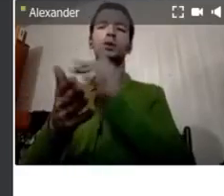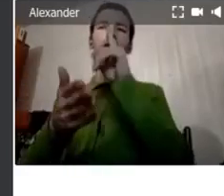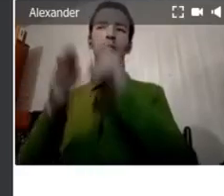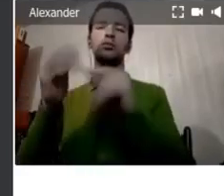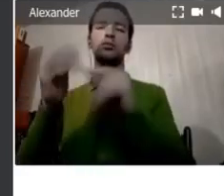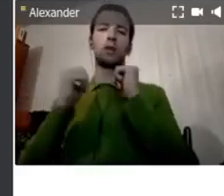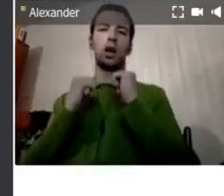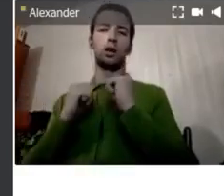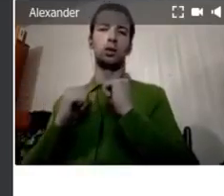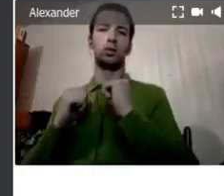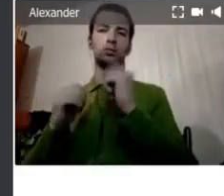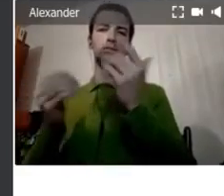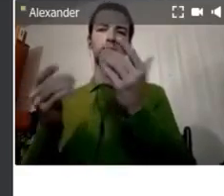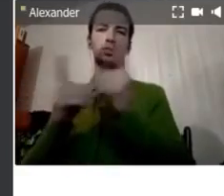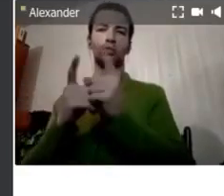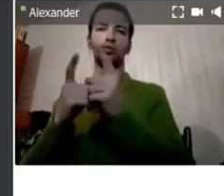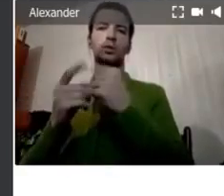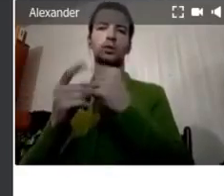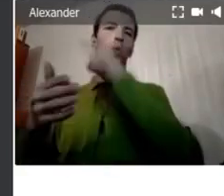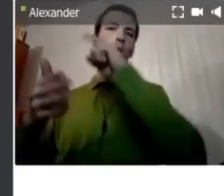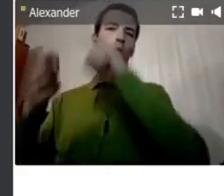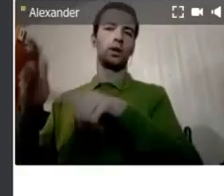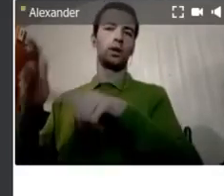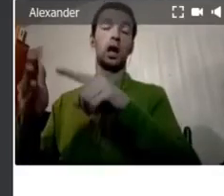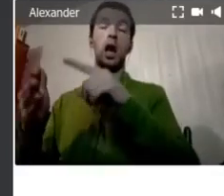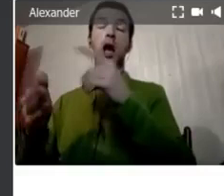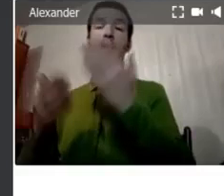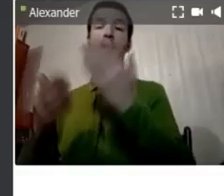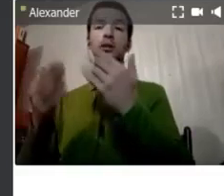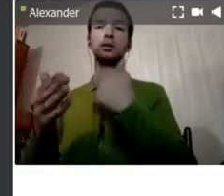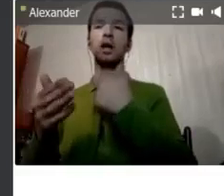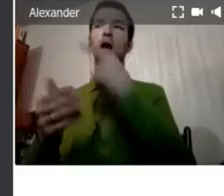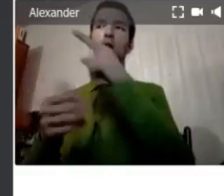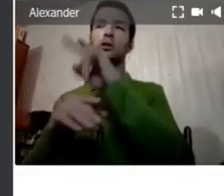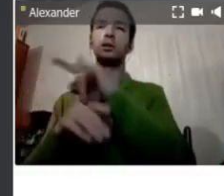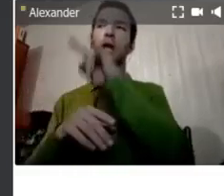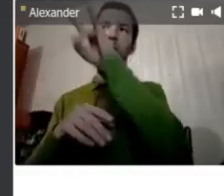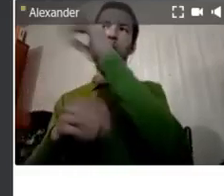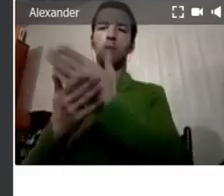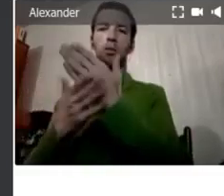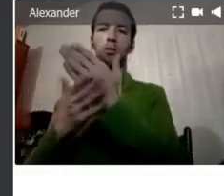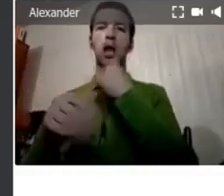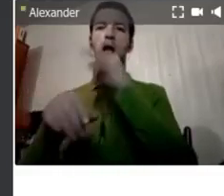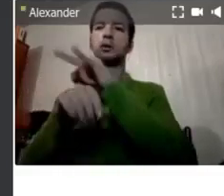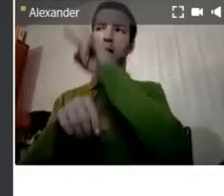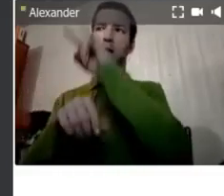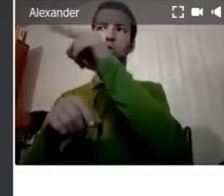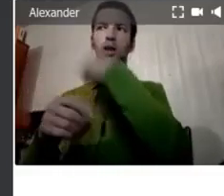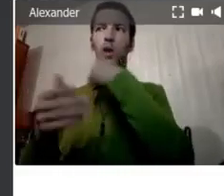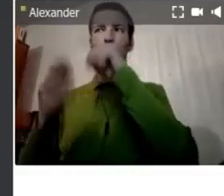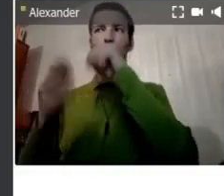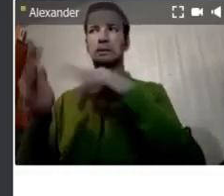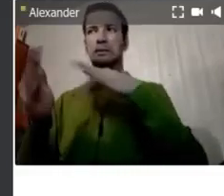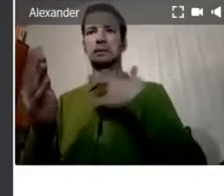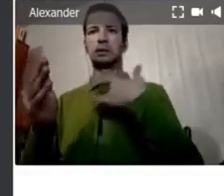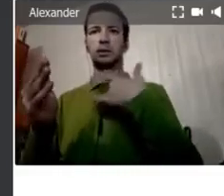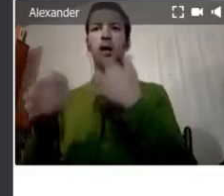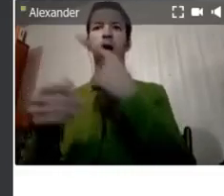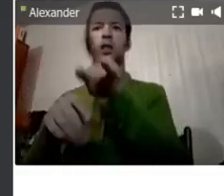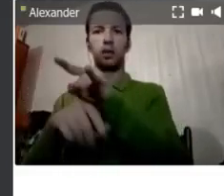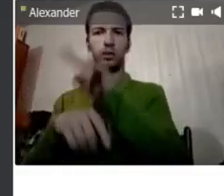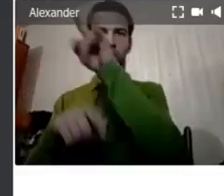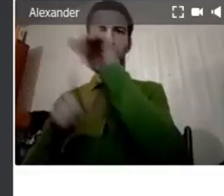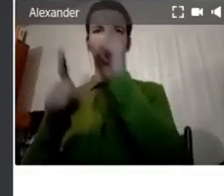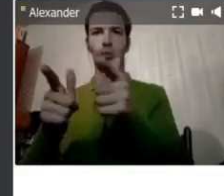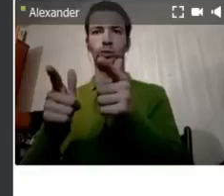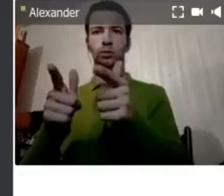тебе скажут, этот самолет может быть приземлиться. Вот полетите вы на этом самолете или нет? Я думаю, что вряд ли. То есть вы должны